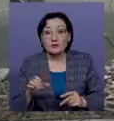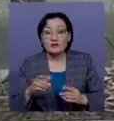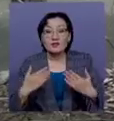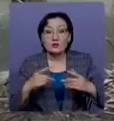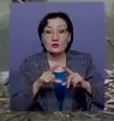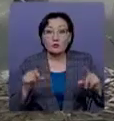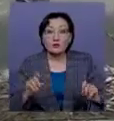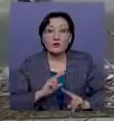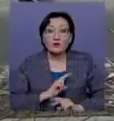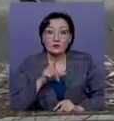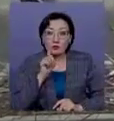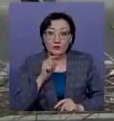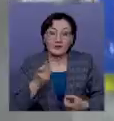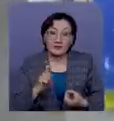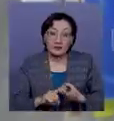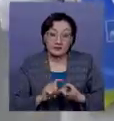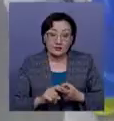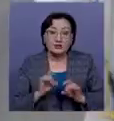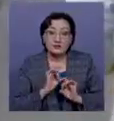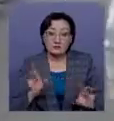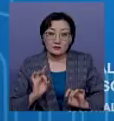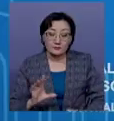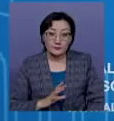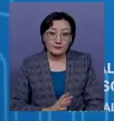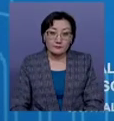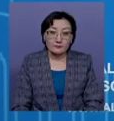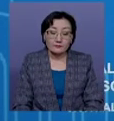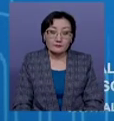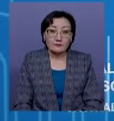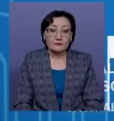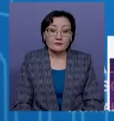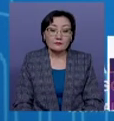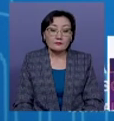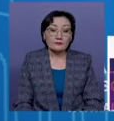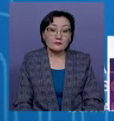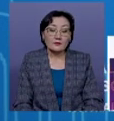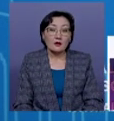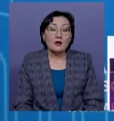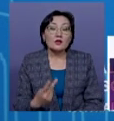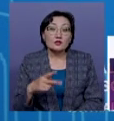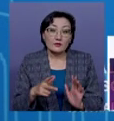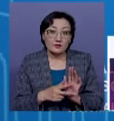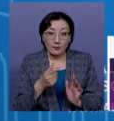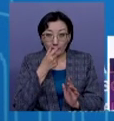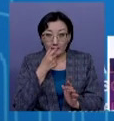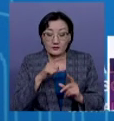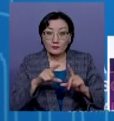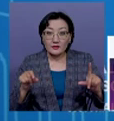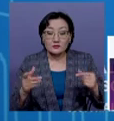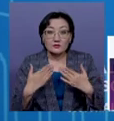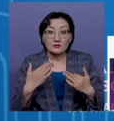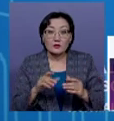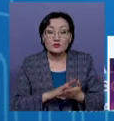саябақта өлген кептерлерге де қатысты пікір білдірді. По парку 28 Панфилов. 28-ші Панфиловшылар